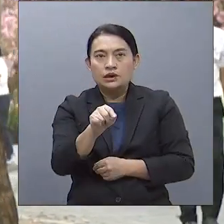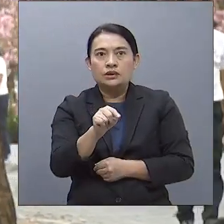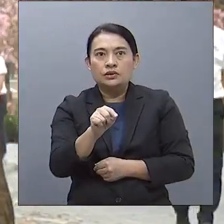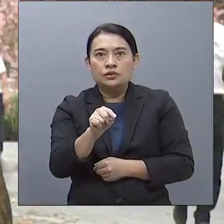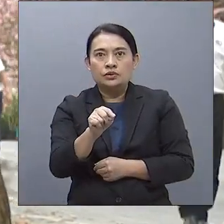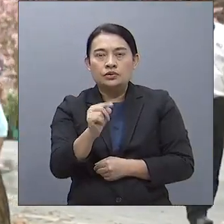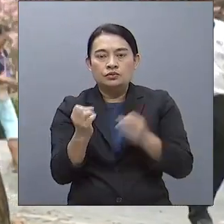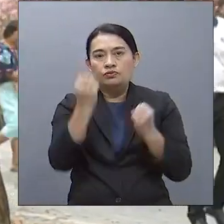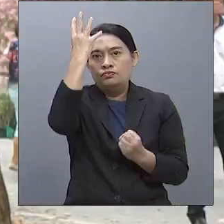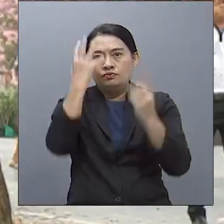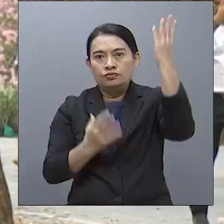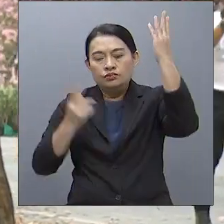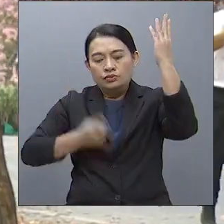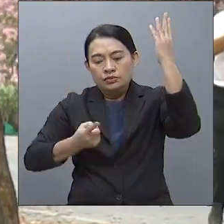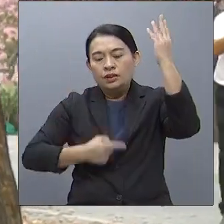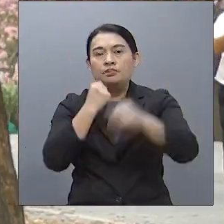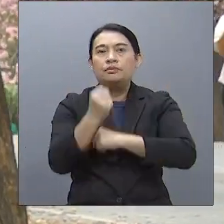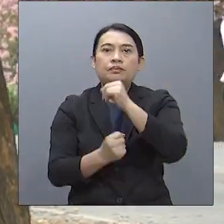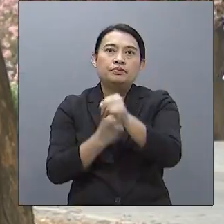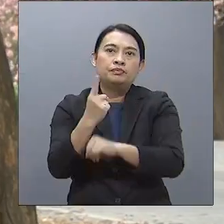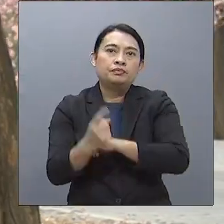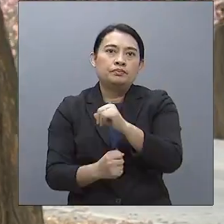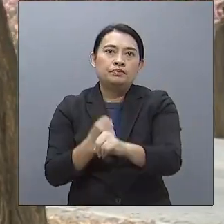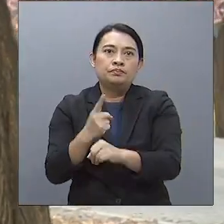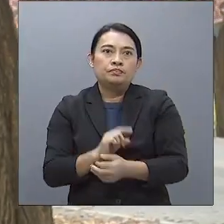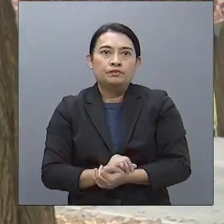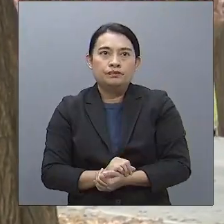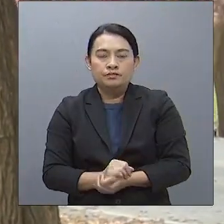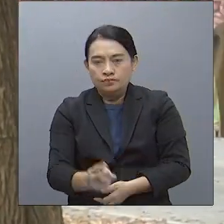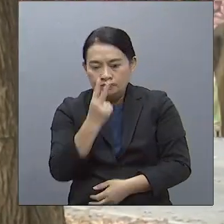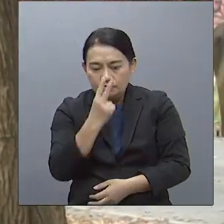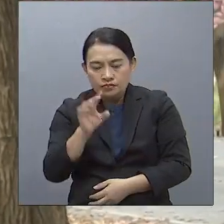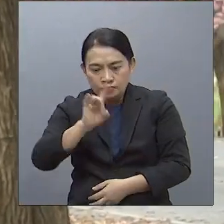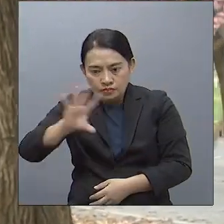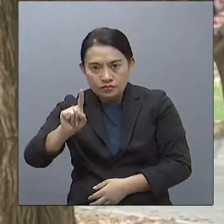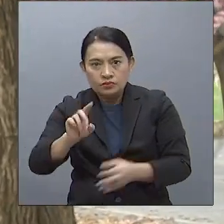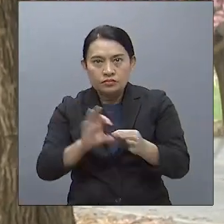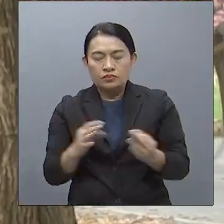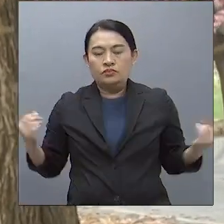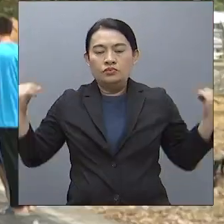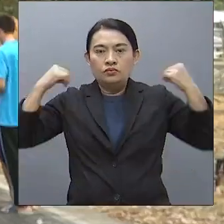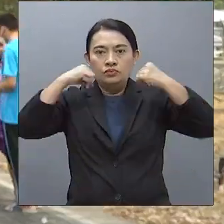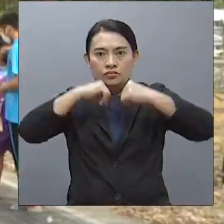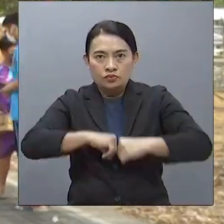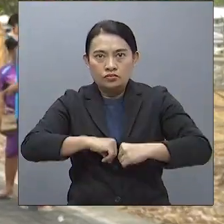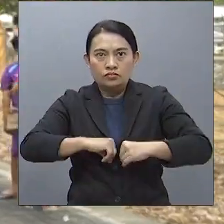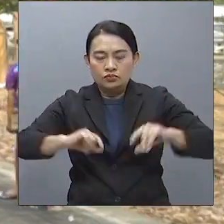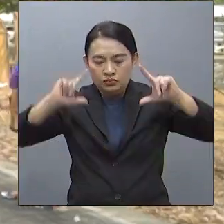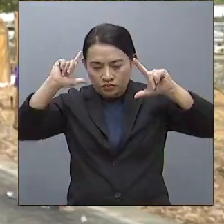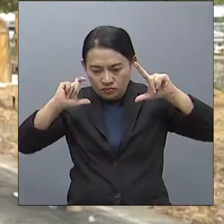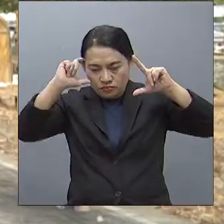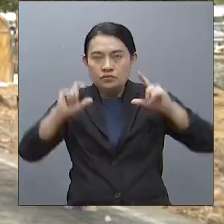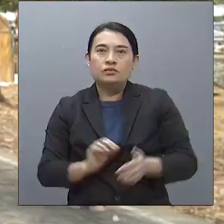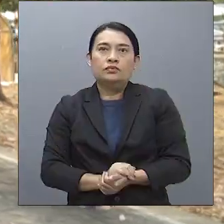มพูพันทิพย์เป็นประจำทุกปีค่ะบางคนไม่ใช่มาชมอย่างเดียวใส่ชุดฮันบกมาถ่ายด้วยไอยองฮาเซ